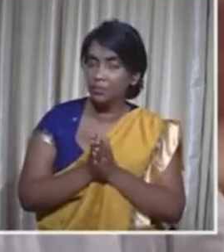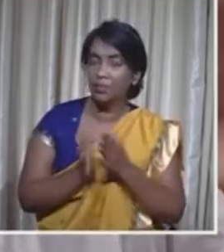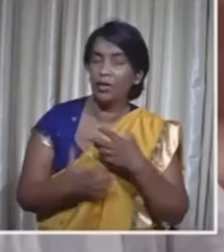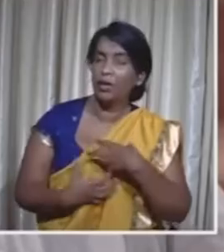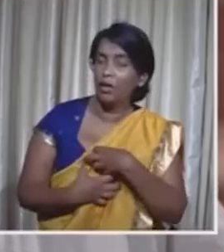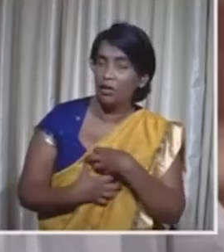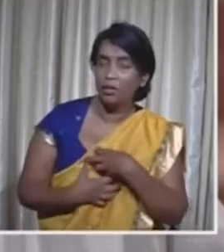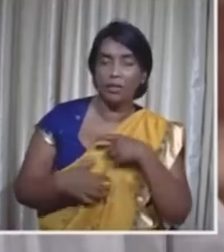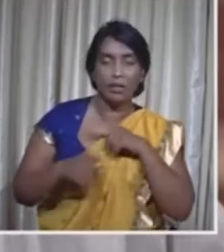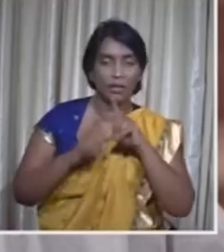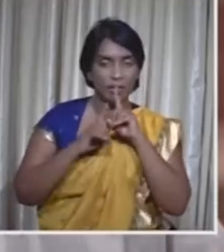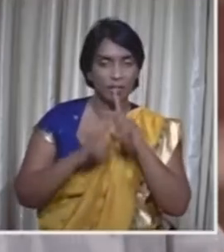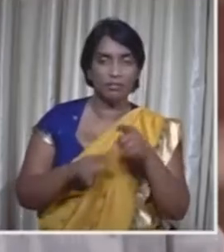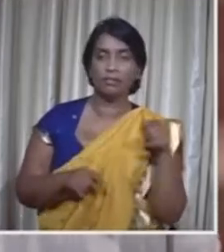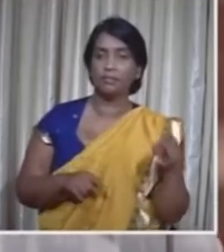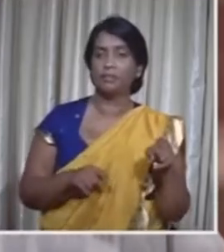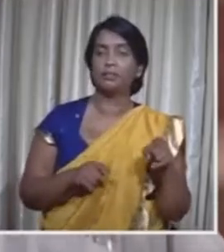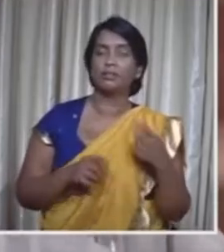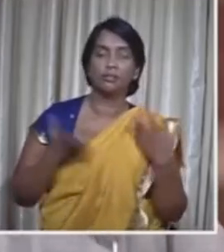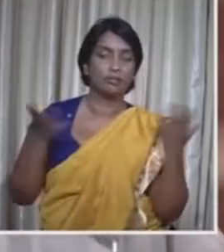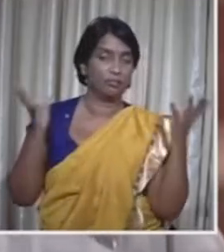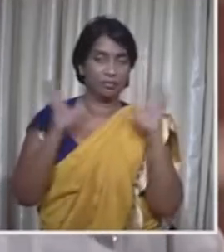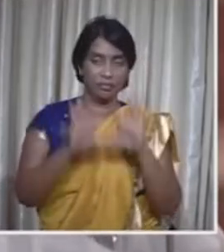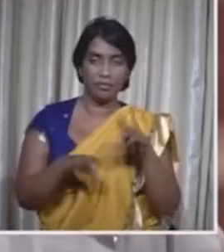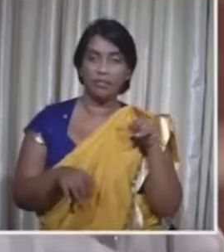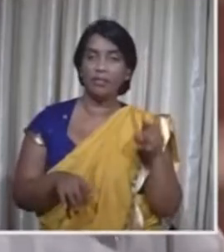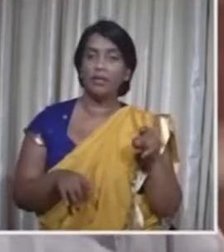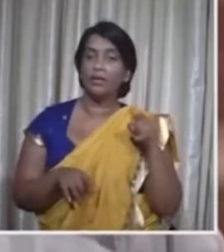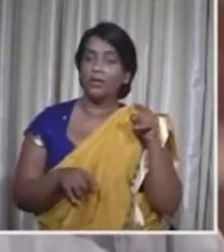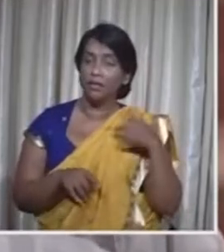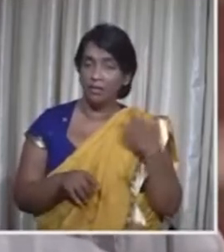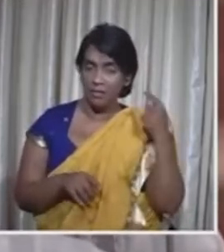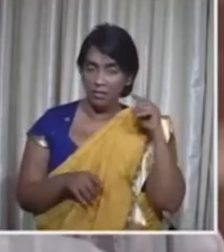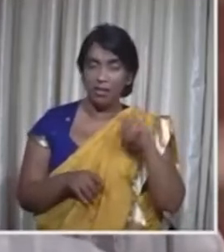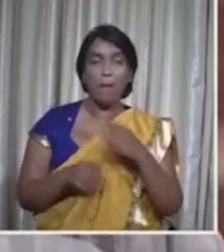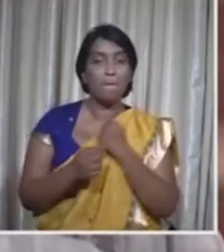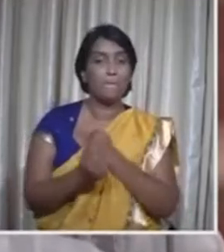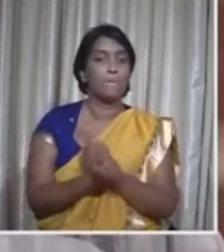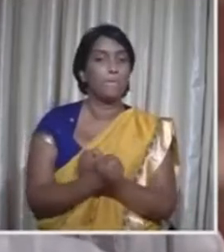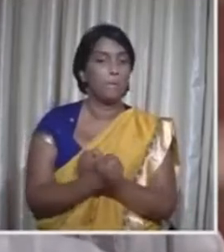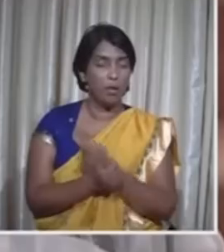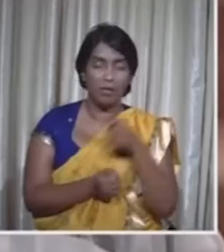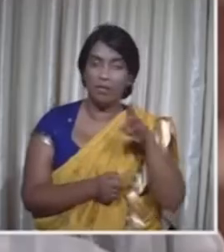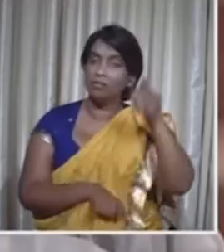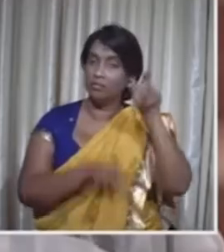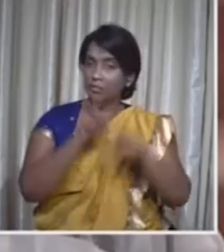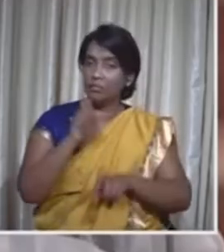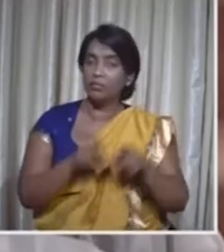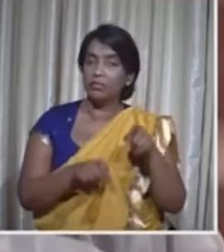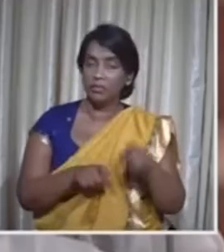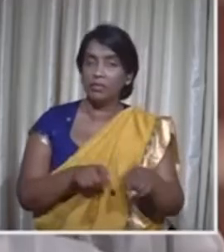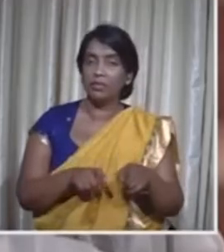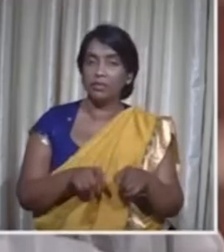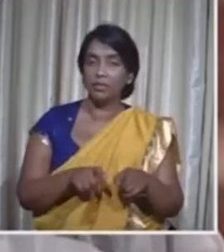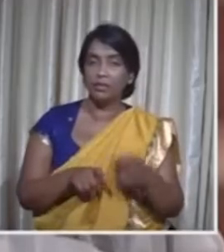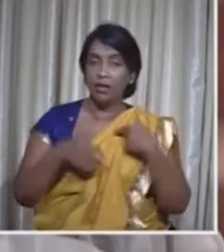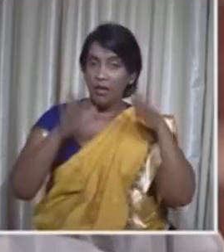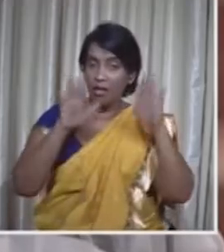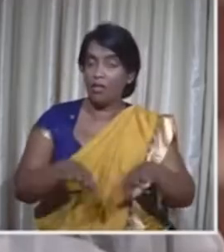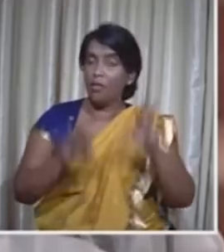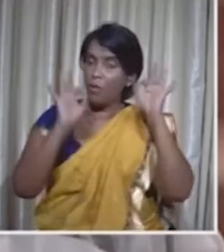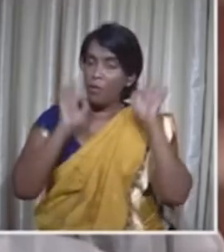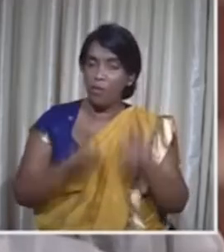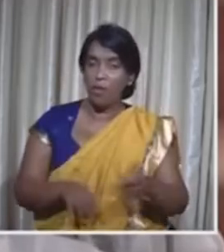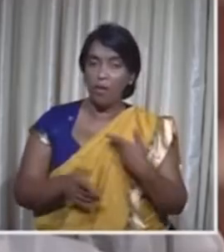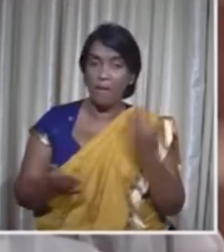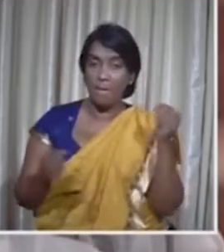அந்த இடத்திலே வருகை தந்த போலீசார் அவர்களை பேருந்தால் இறங்க விடாமல் இறங்கியவர்களை தாக்கி